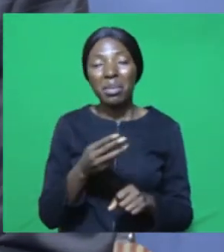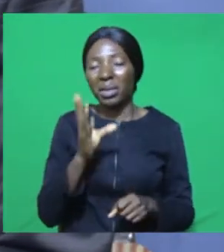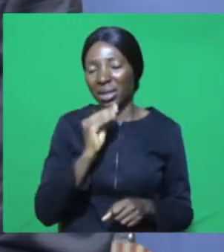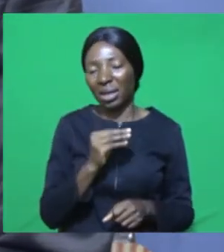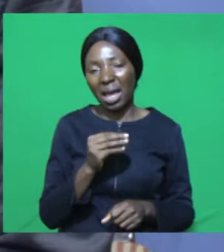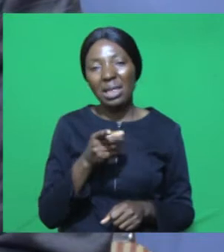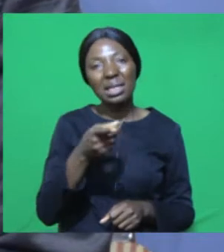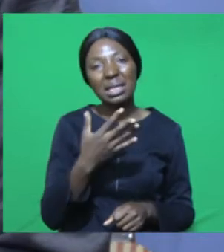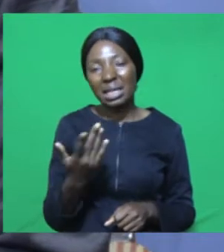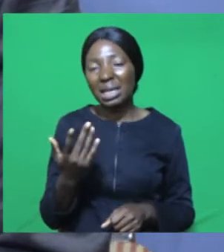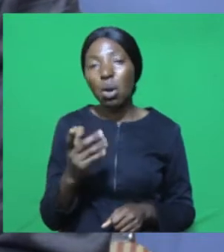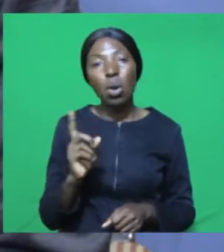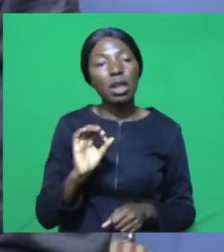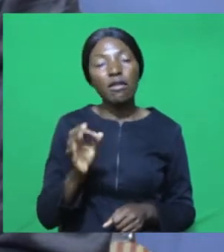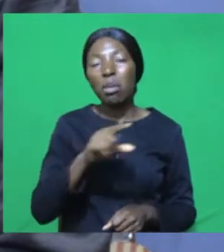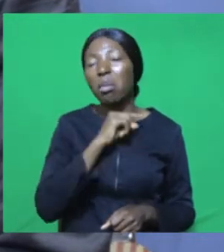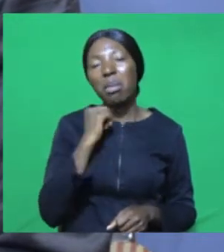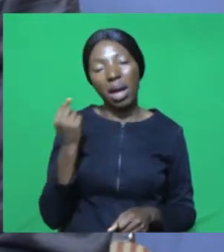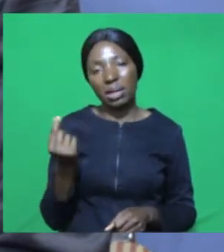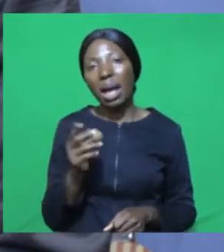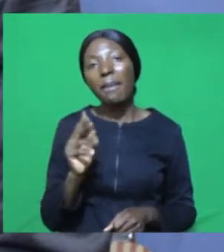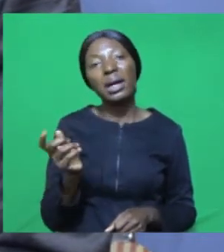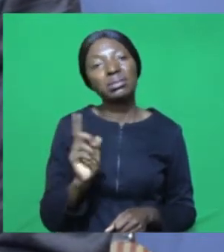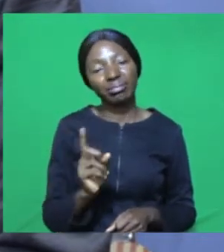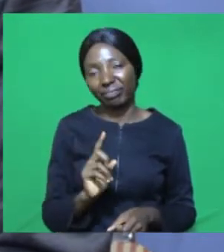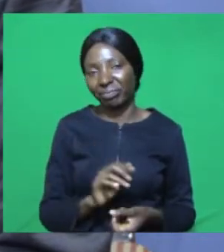zvinhu izvi ndezvovafundisi chete